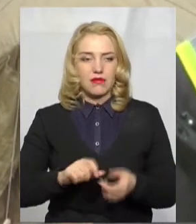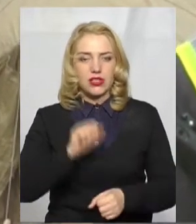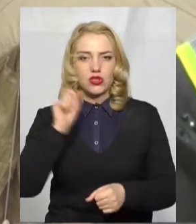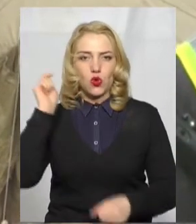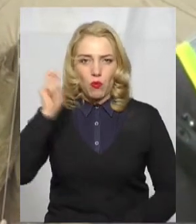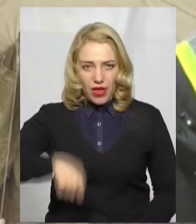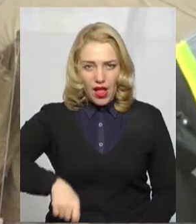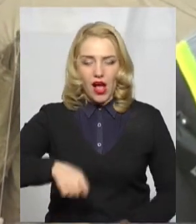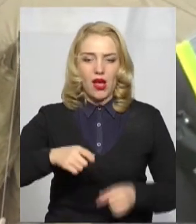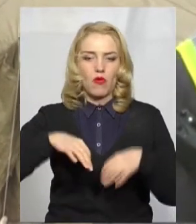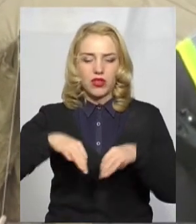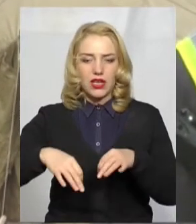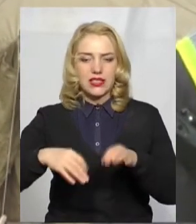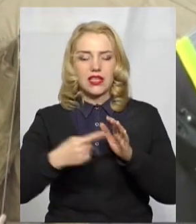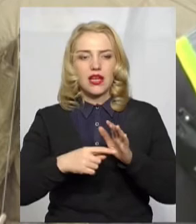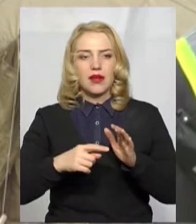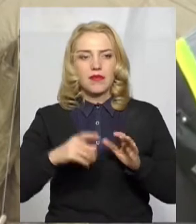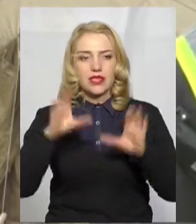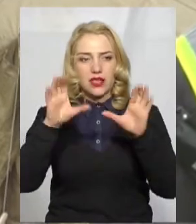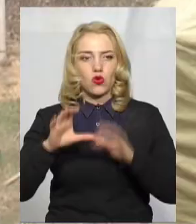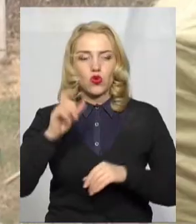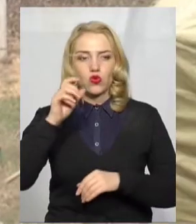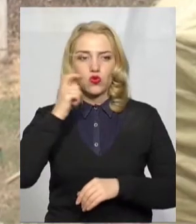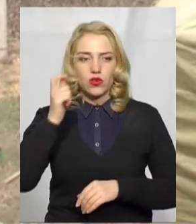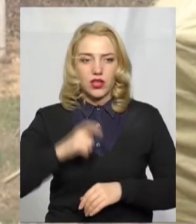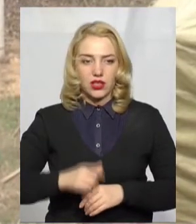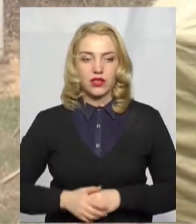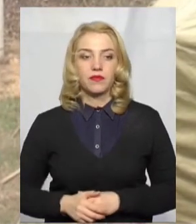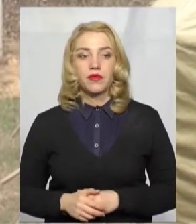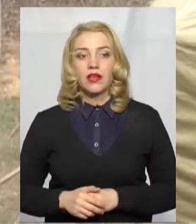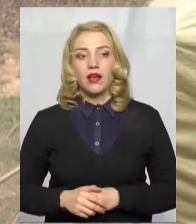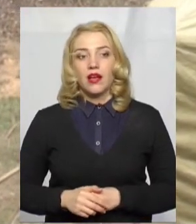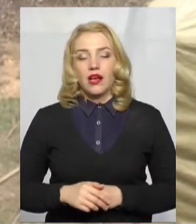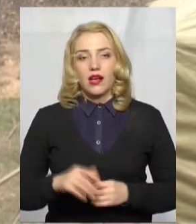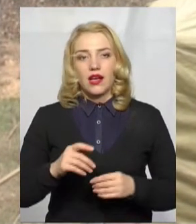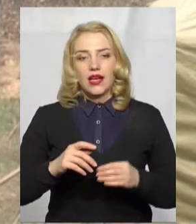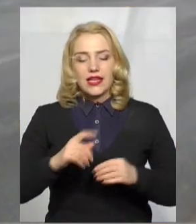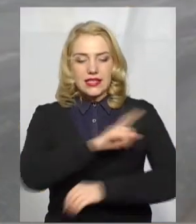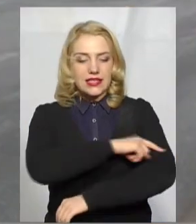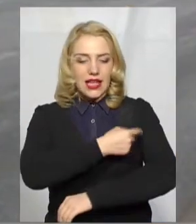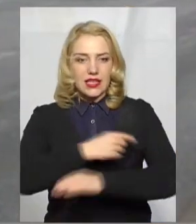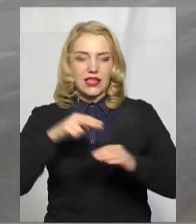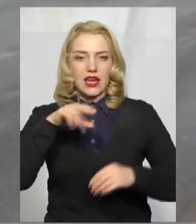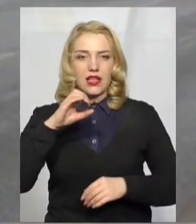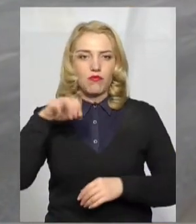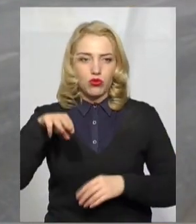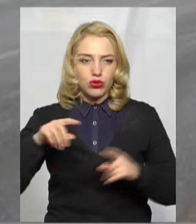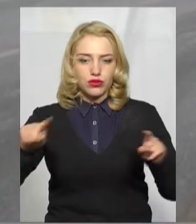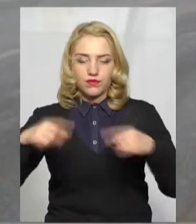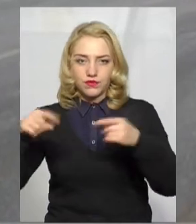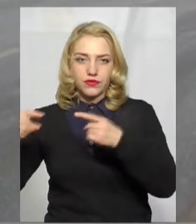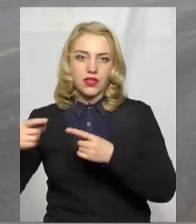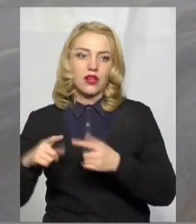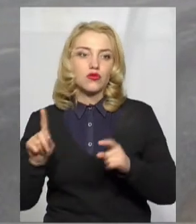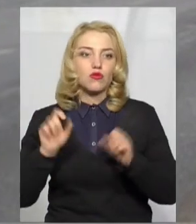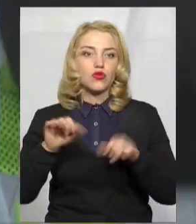пункту 7 закону України провінціальну поліцію. Санітарні блокпости створюють тому, що причиною масового розпосюдження вірусу в місті